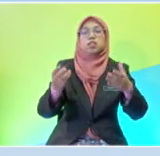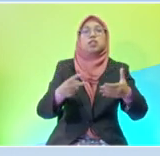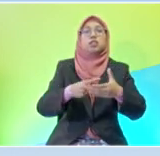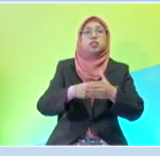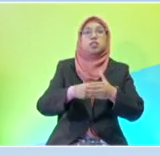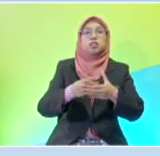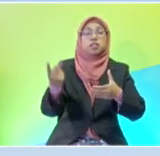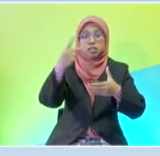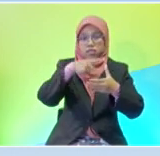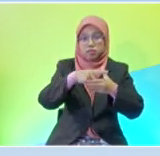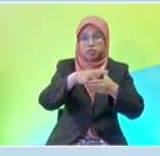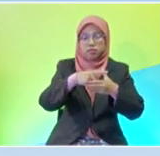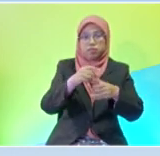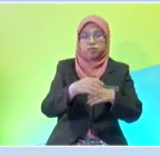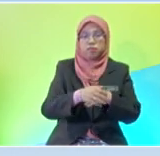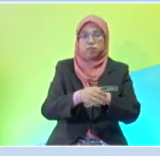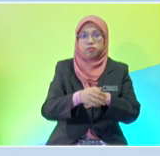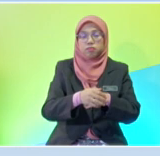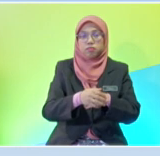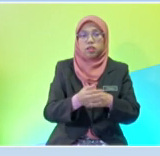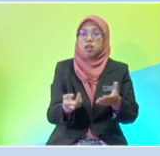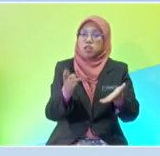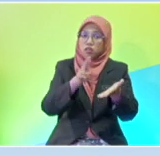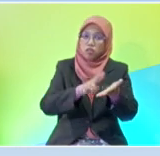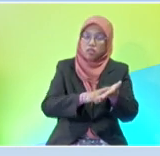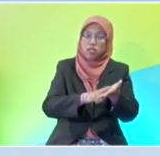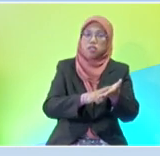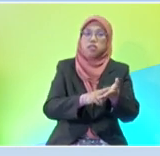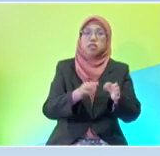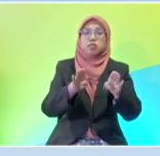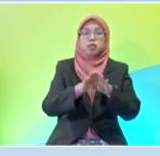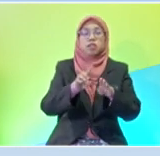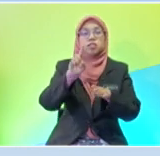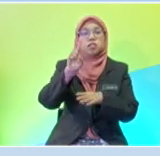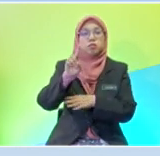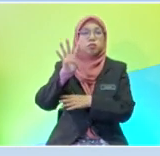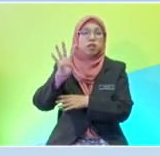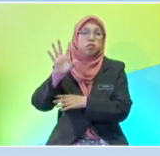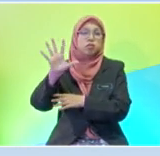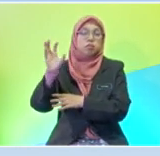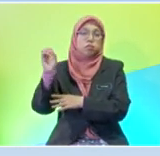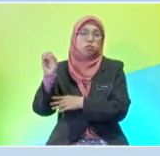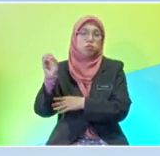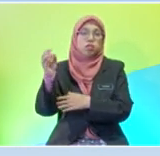dan telah direcokkan sebagai 1450 dalam